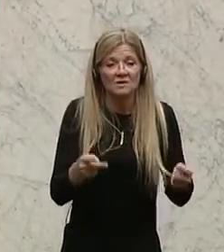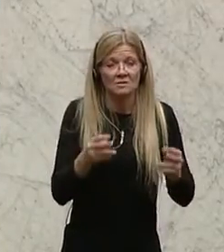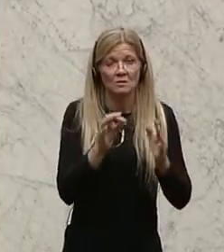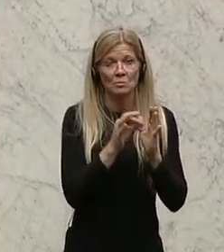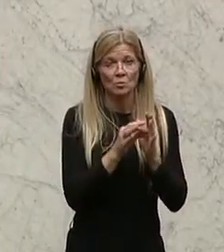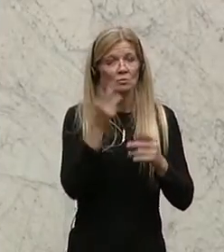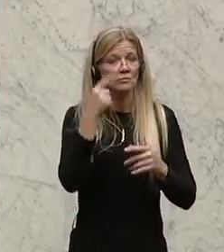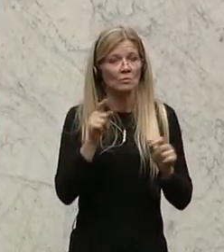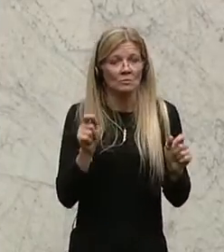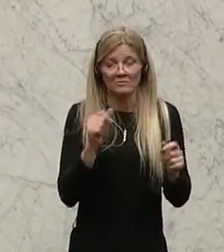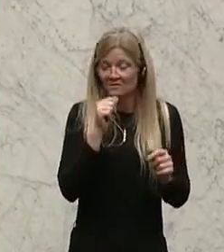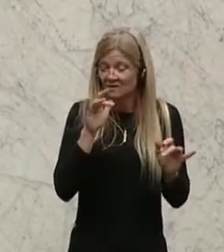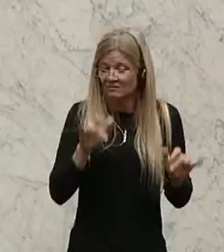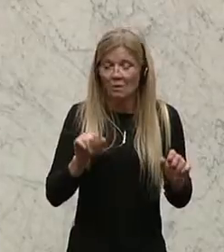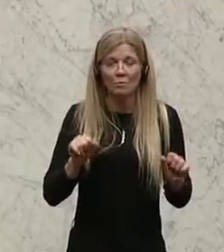gibt. Die